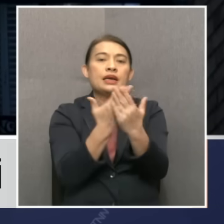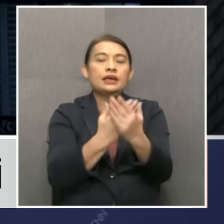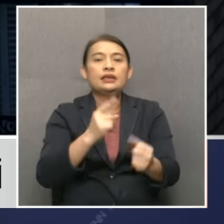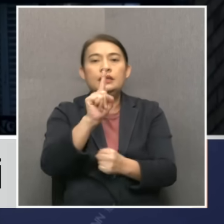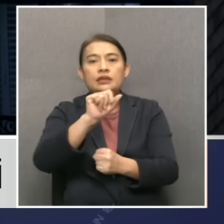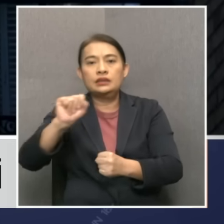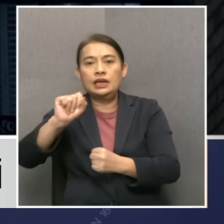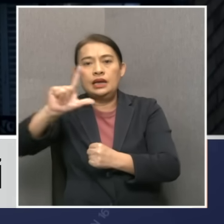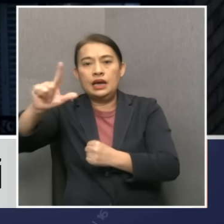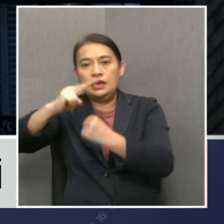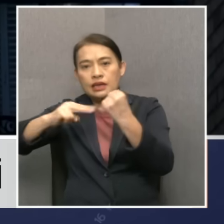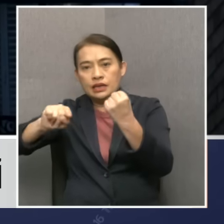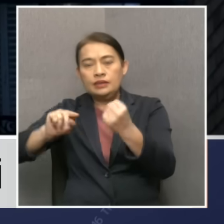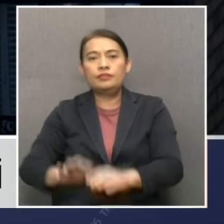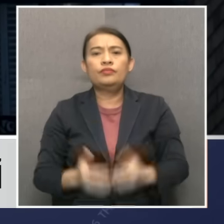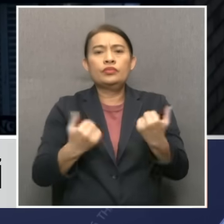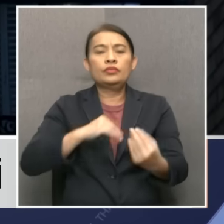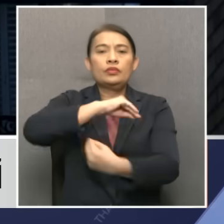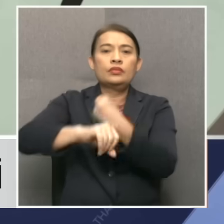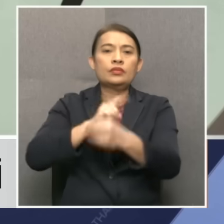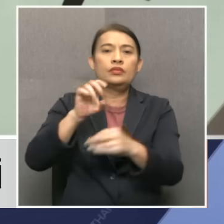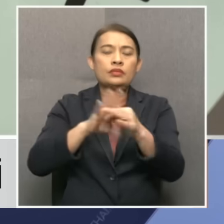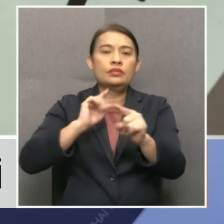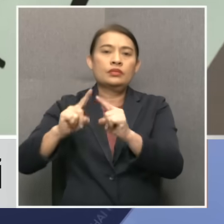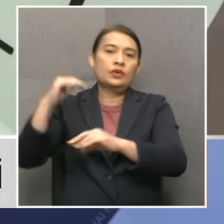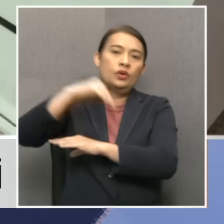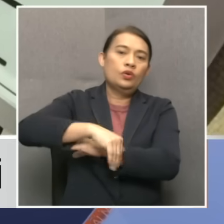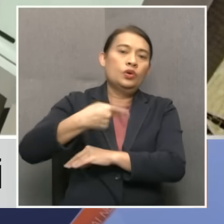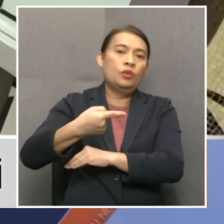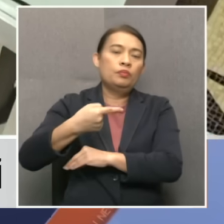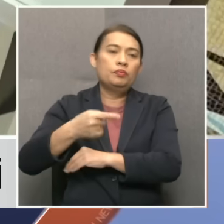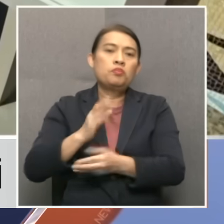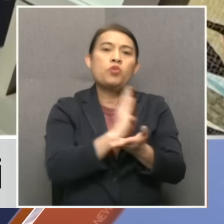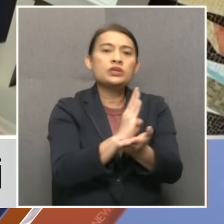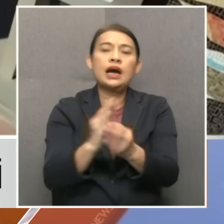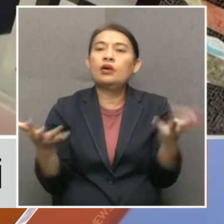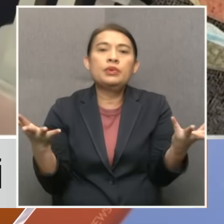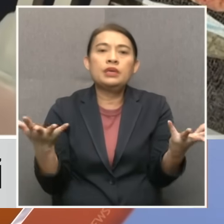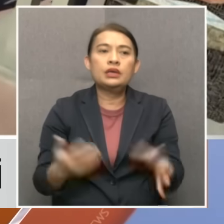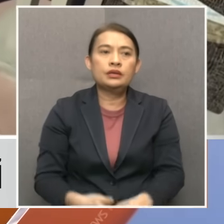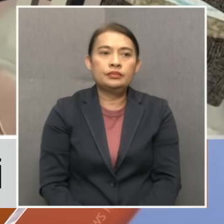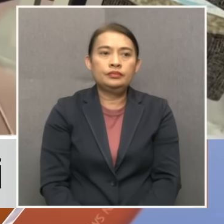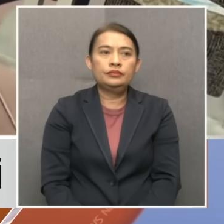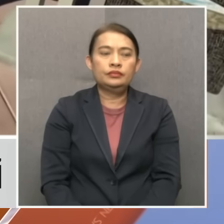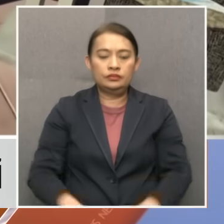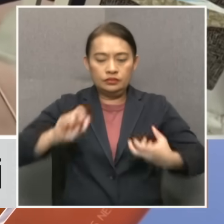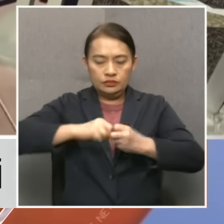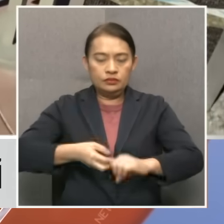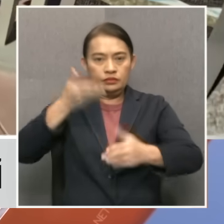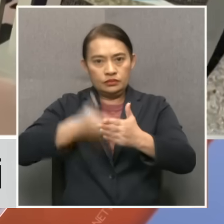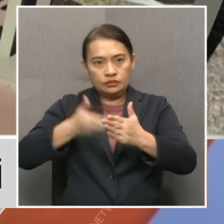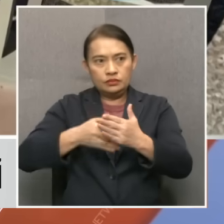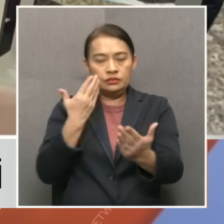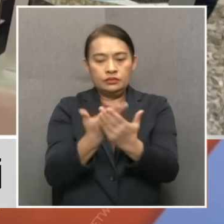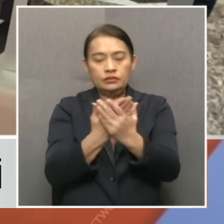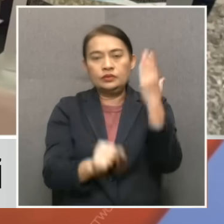นี้เศรษฐกิจตกต่ำที่บอกก็ไม่มีประเทศไหนบริจาคเท่ากับยอดที่กำหนดไว้เพราะฉะนั้นมันมีอุปสรรคทางด้านความยากจนเนี่